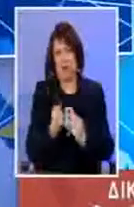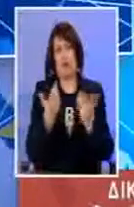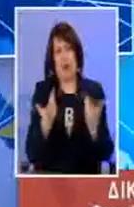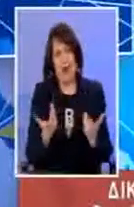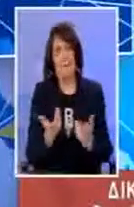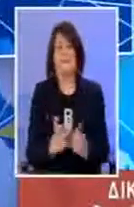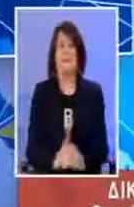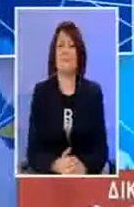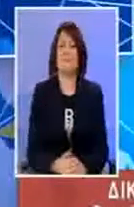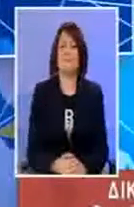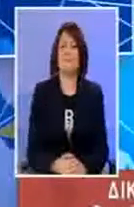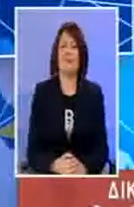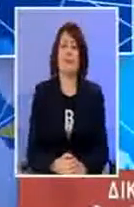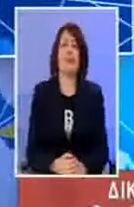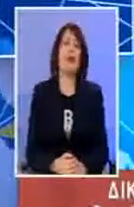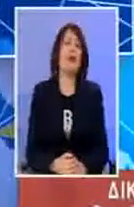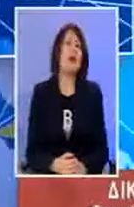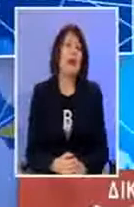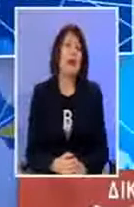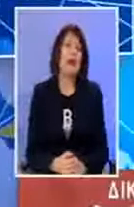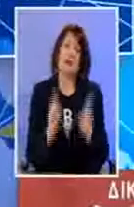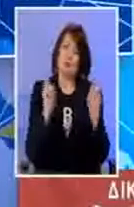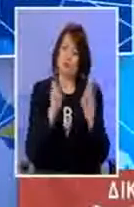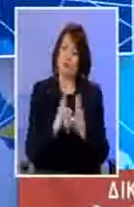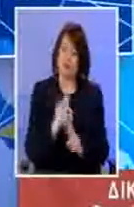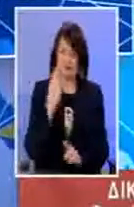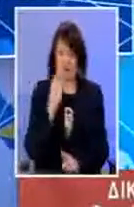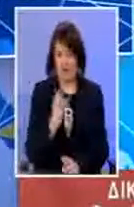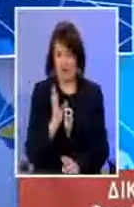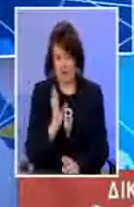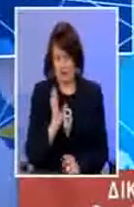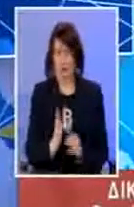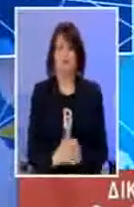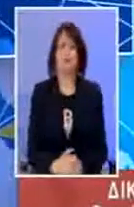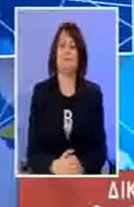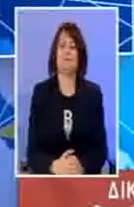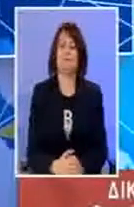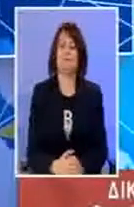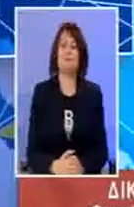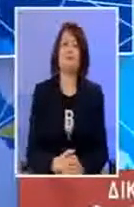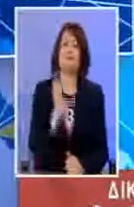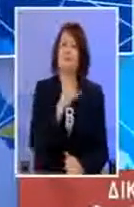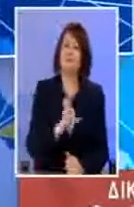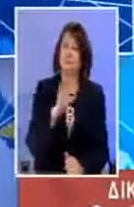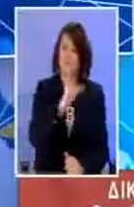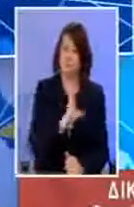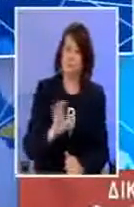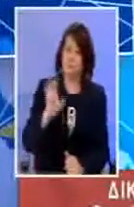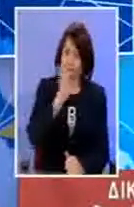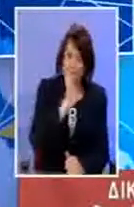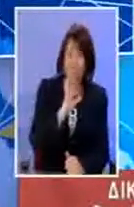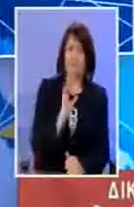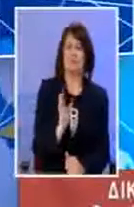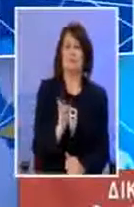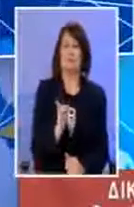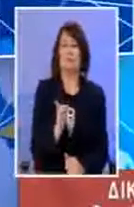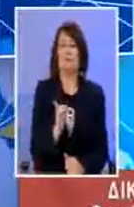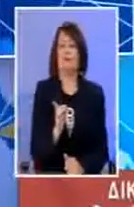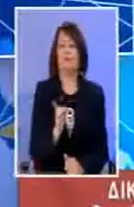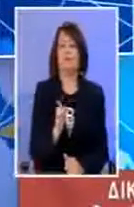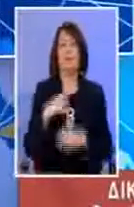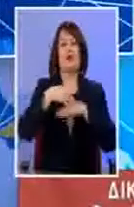είναι καλά. Αλλά τα προβλήματα είναι μειωμένα. Στην Ευρώπη και σε πολλές ευρωπαϊκές χώρες, από Σουηδία,